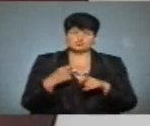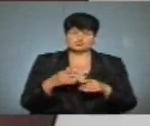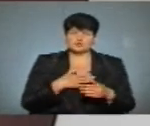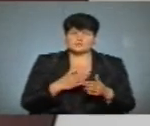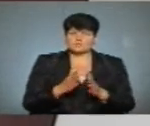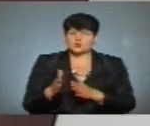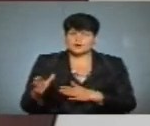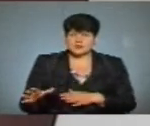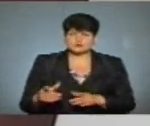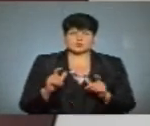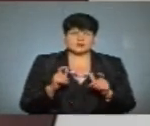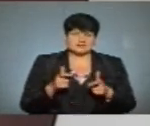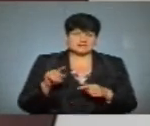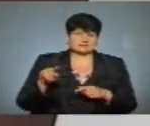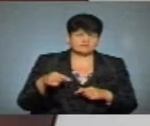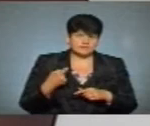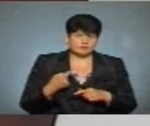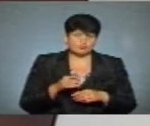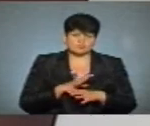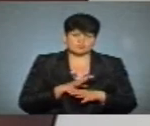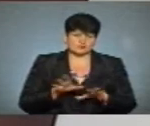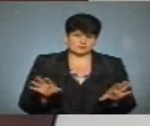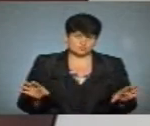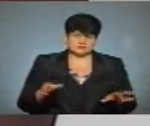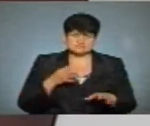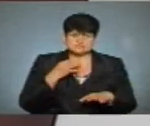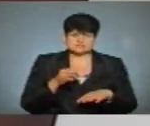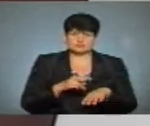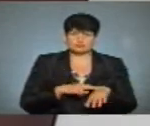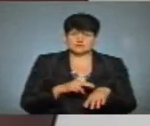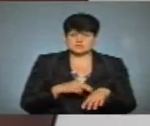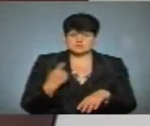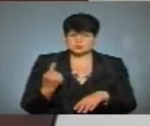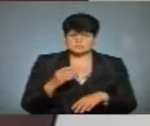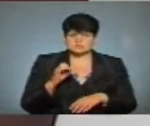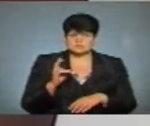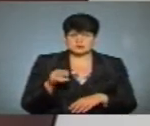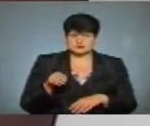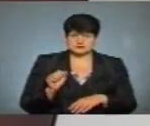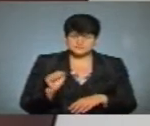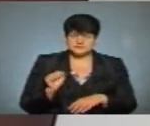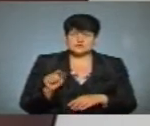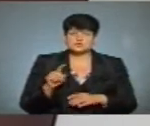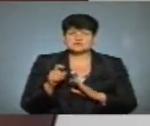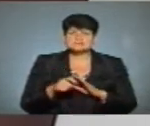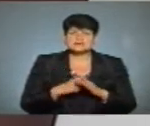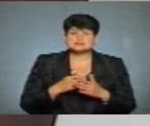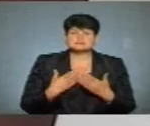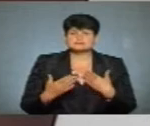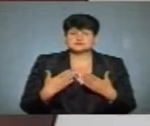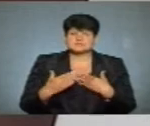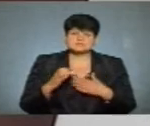громадського порядку та карантинних вимог під час неї не було, повідомив речник Нацполіції області Сергій Крета. Щоб дізнатися ставлення